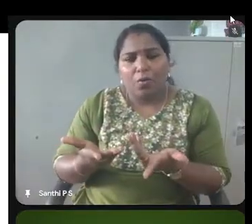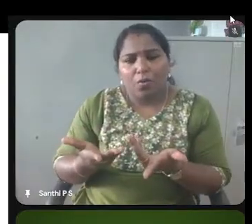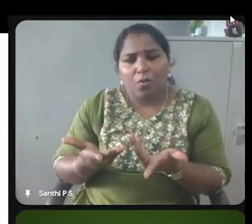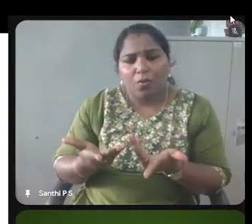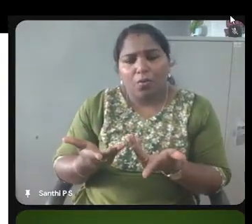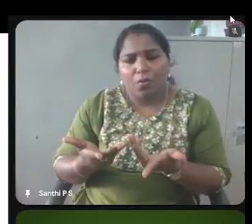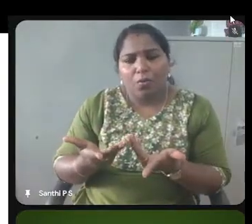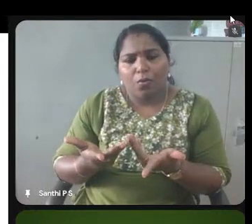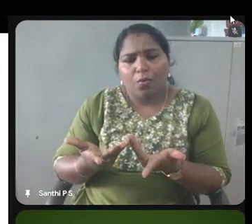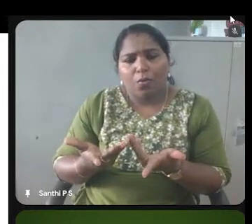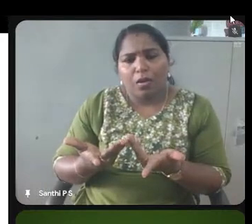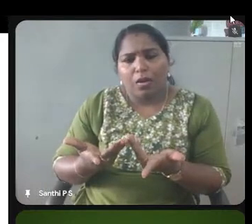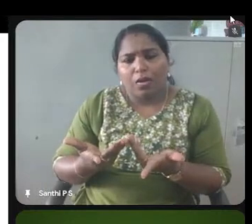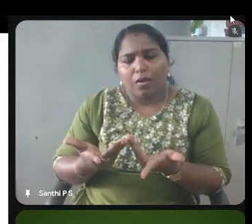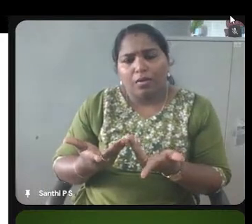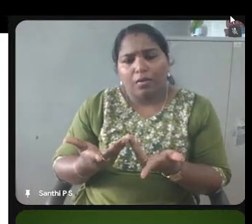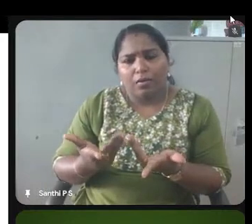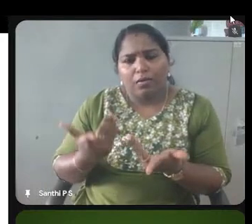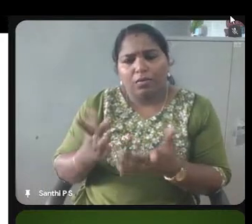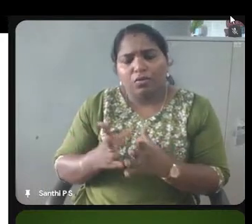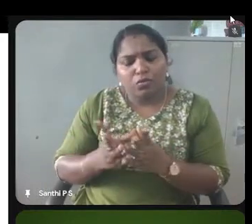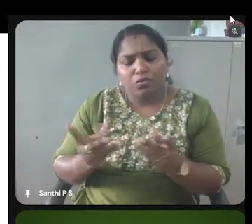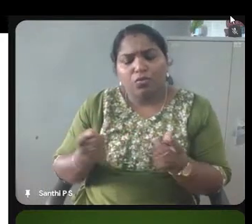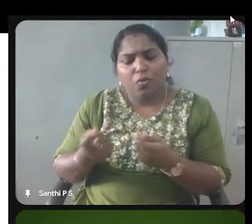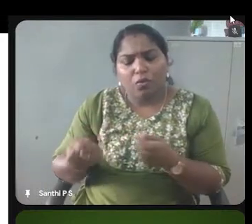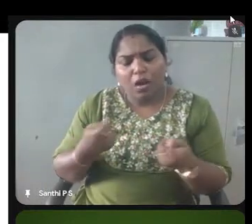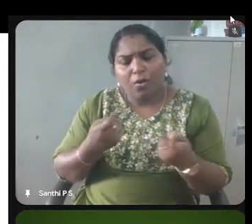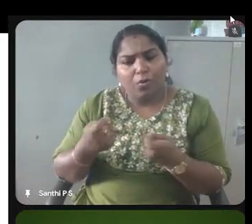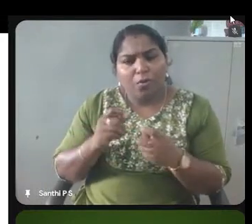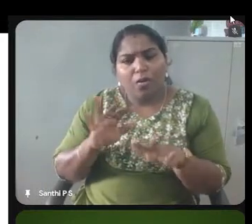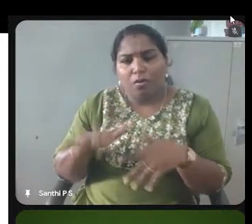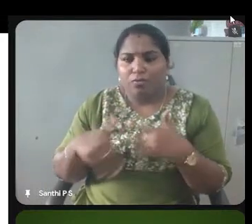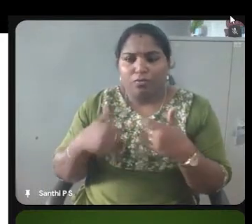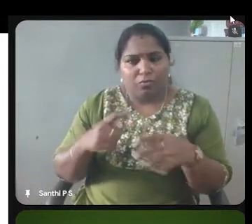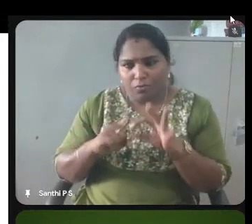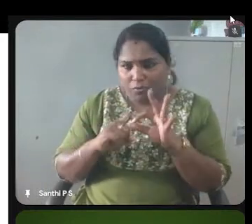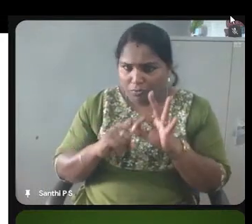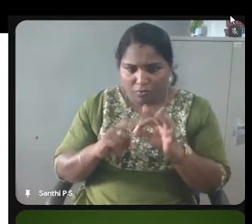കൊടുക്കേണ്ടത് ഉണ്ടോ, അല്ലെങ്കിൽ അത് എങ്ങനെ കൺട്രോൾ ചെയ്യാം എന്നുള്ളതാണ് എന്റെ ആദ്യത്തെ ചോദ്യം.